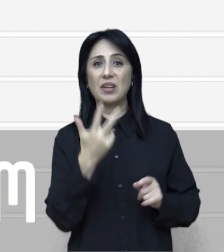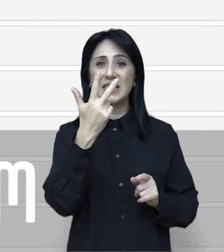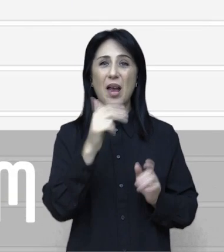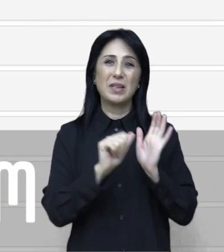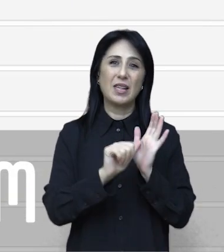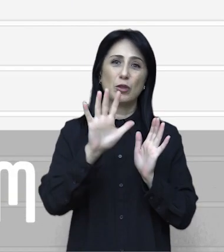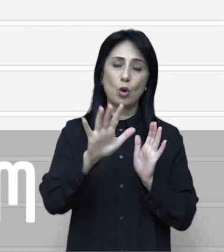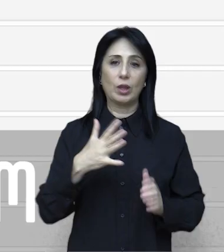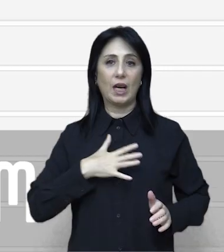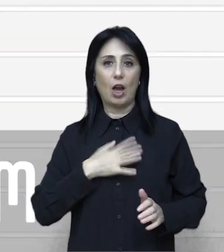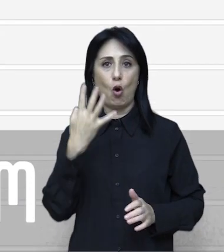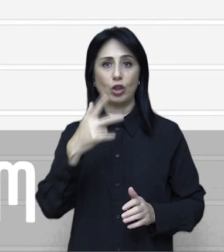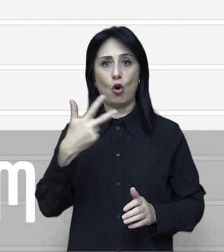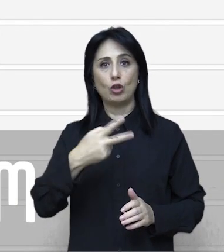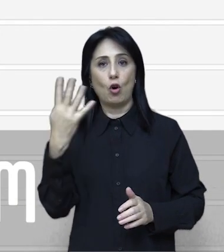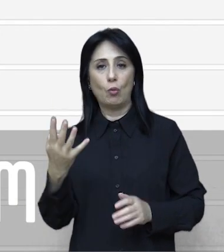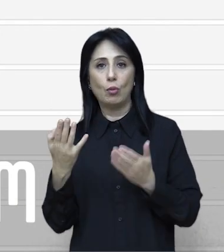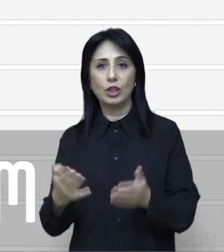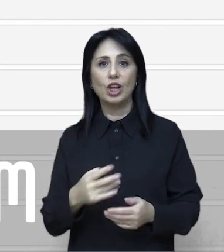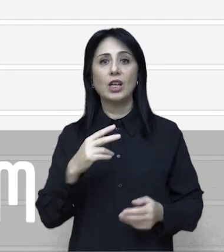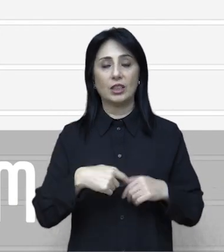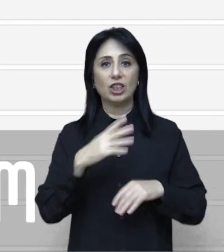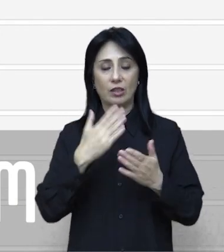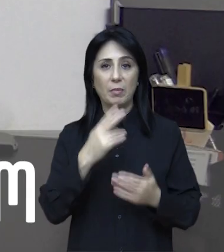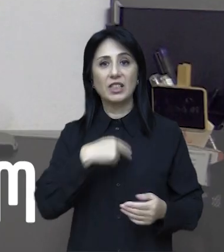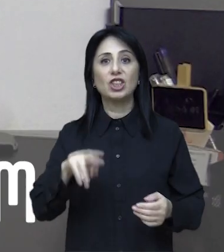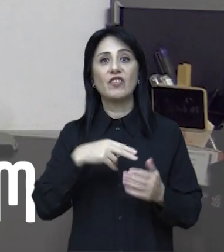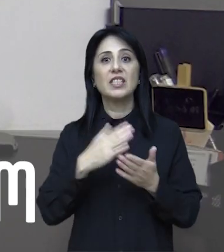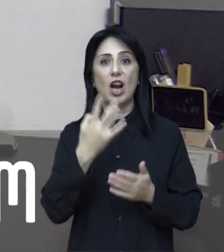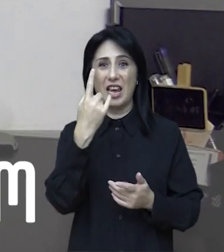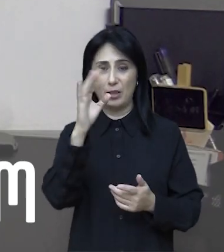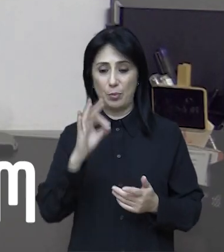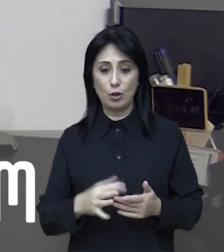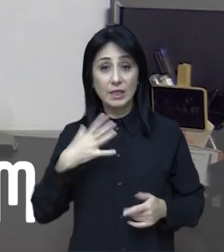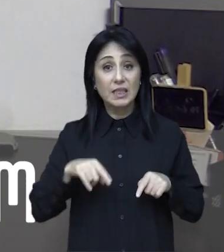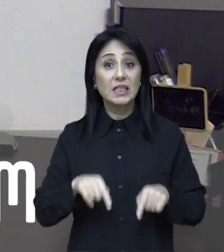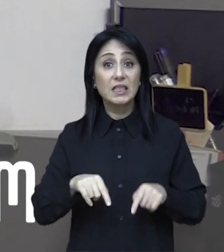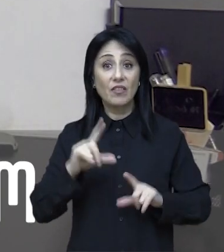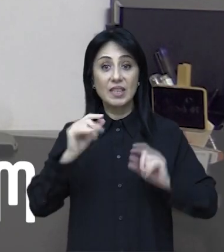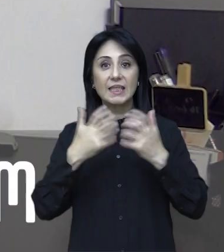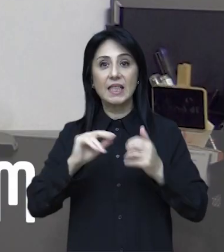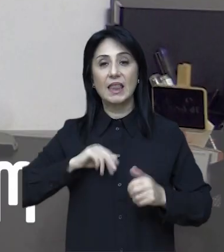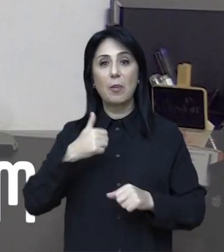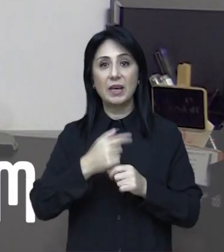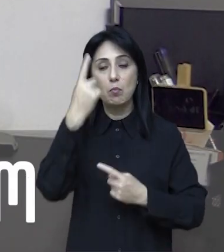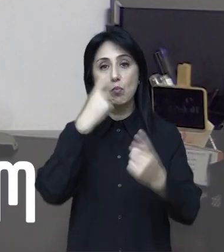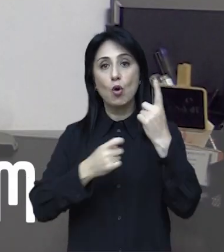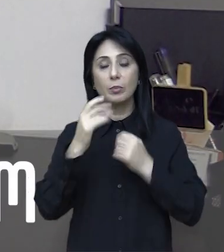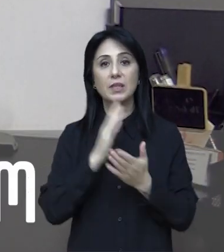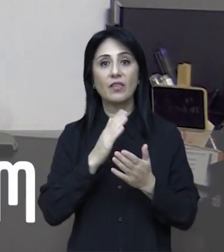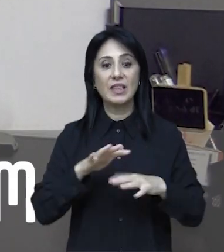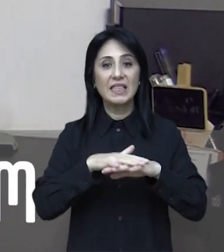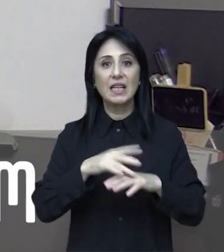ევროპულ ქვეყნებში 3.75%, კანადაში 4.24%, შვეიცარიაში საერთოდ 1% არის. Საქართველოში სტატისტიკის